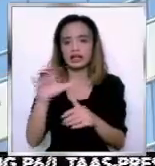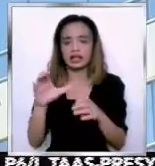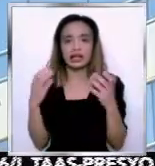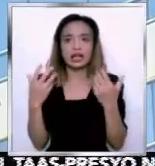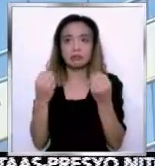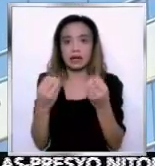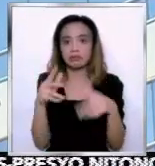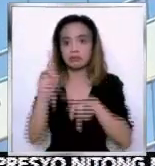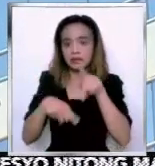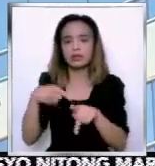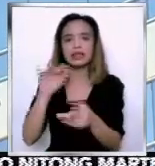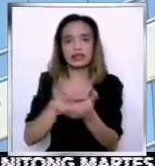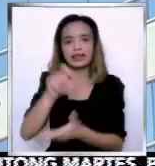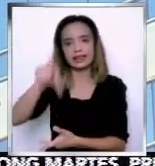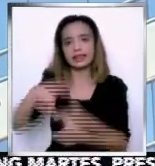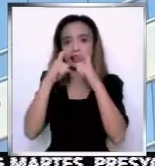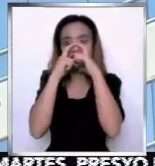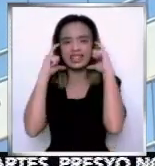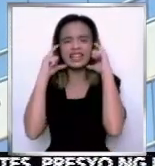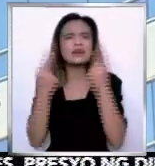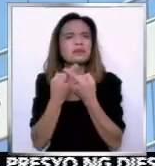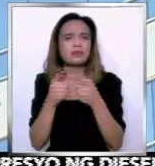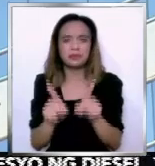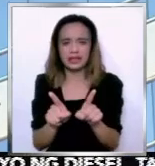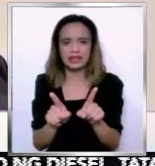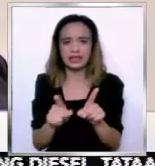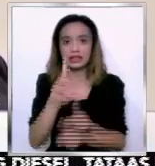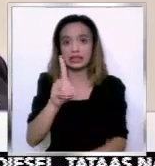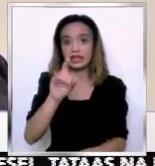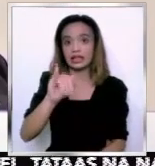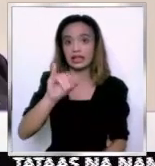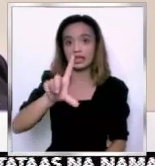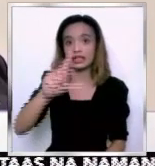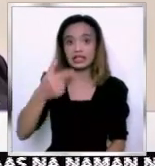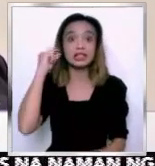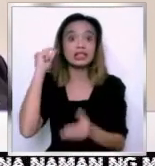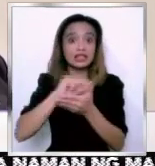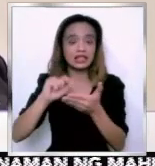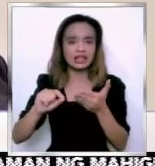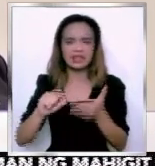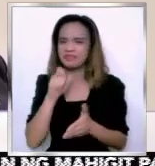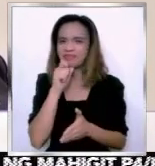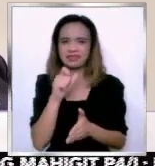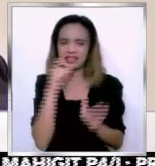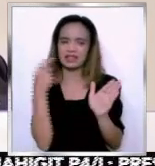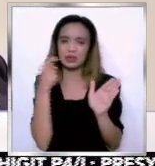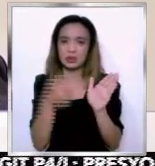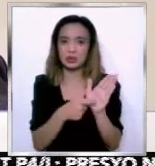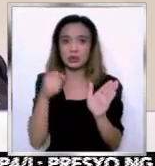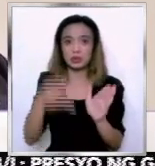ng face mask. Pero hindi kinikilala ni DILG Secretary Eduardo Anyo ang utos sa Cebu dahil labag